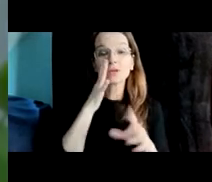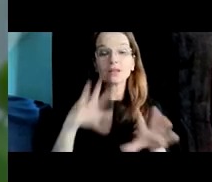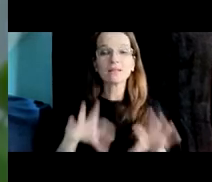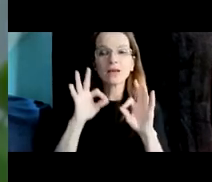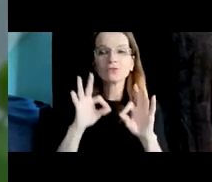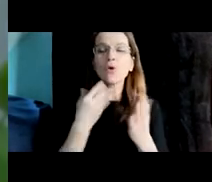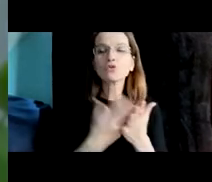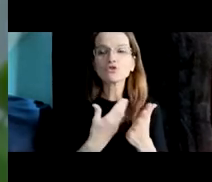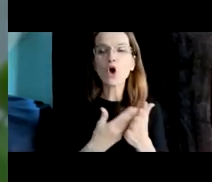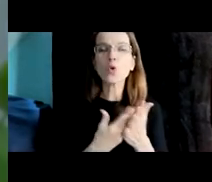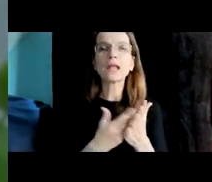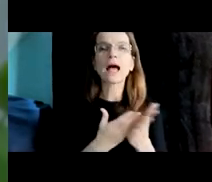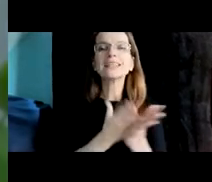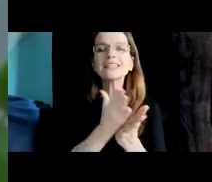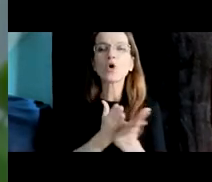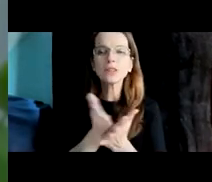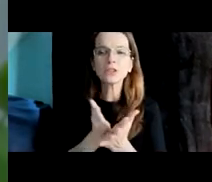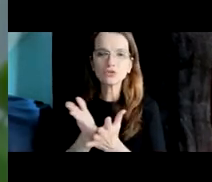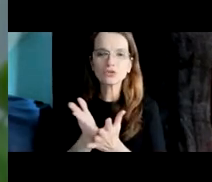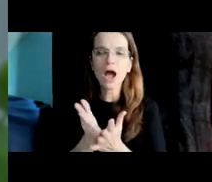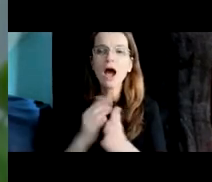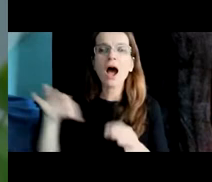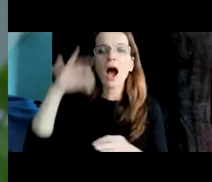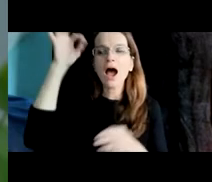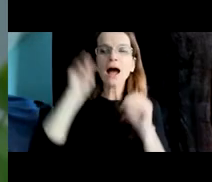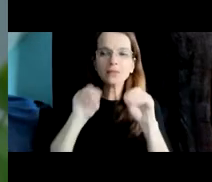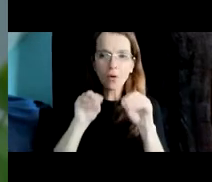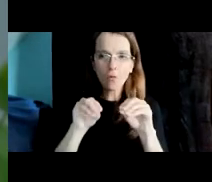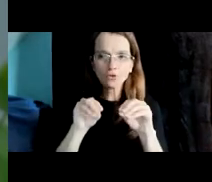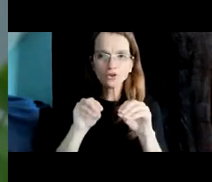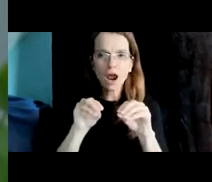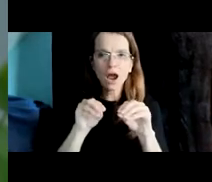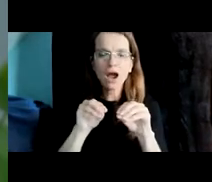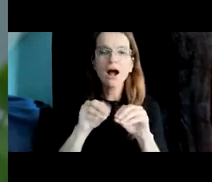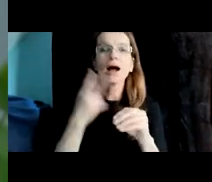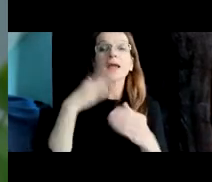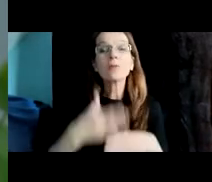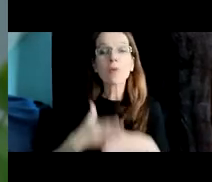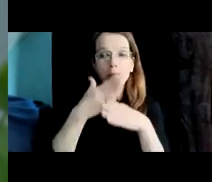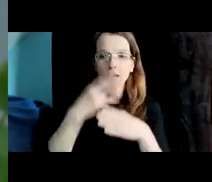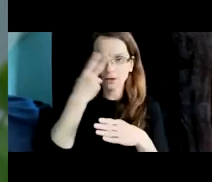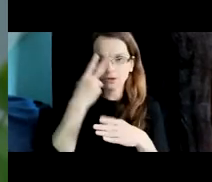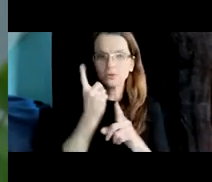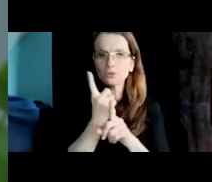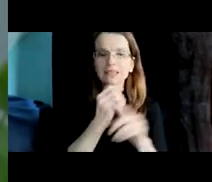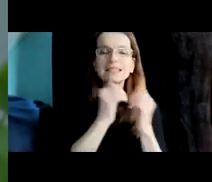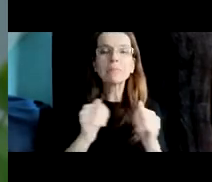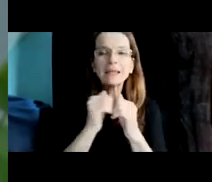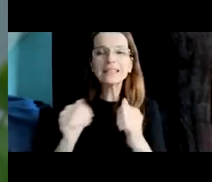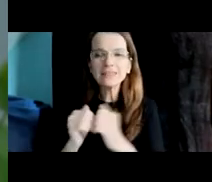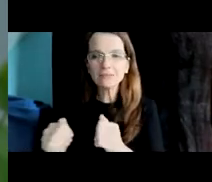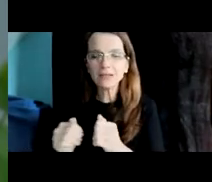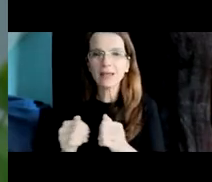osnovna temeljna izhodišča, andragoška izhodišča, ki potem pomagajo razumeti tudi specifike pri delu